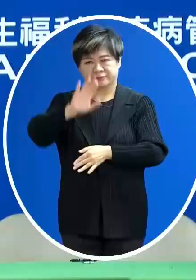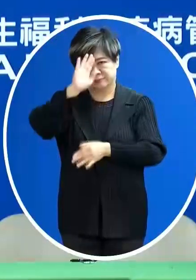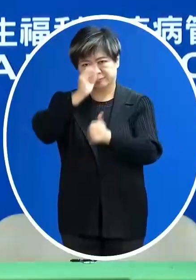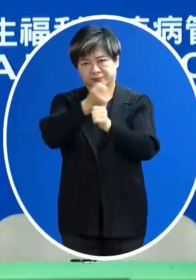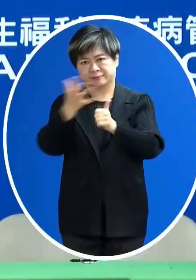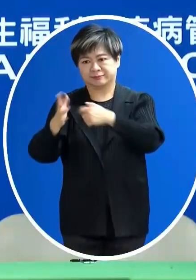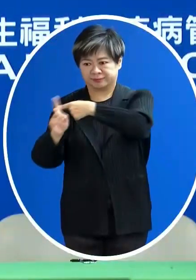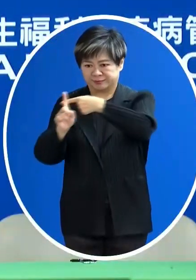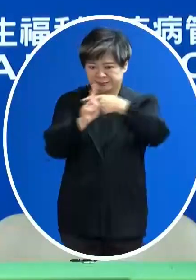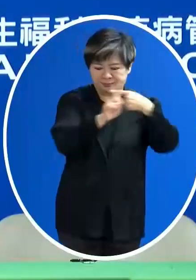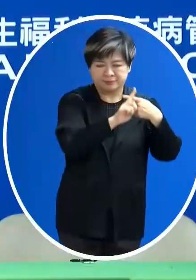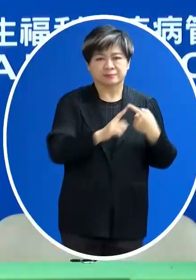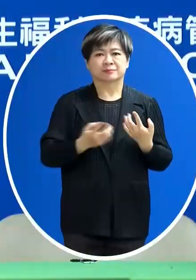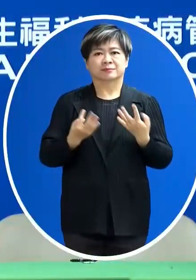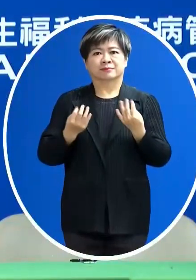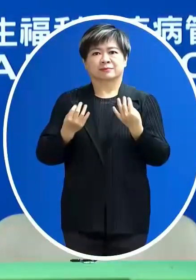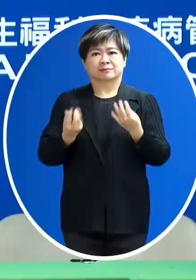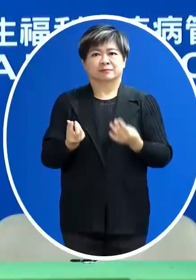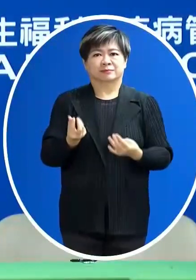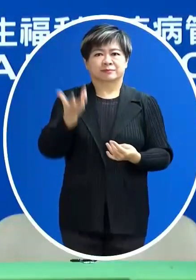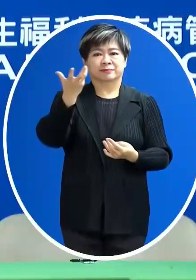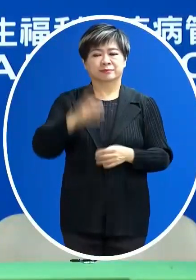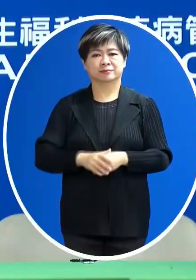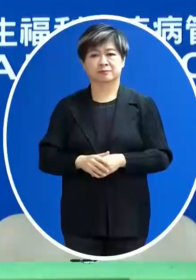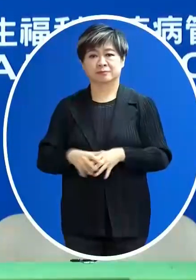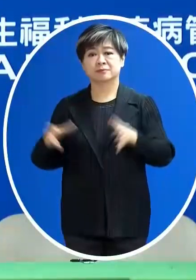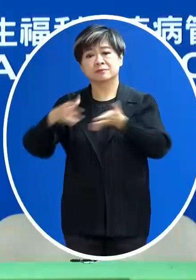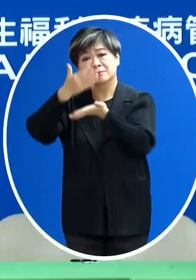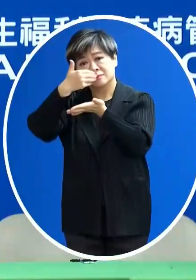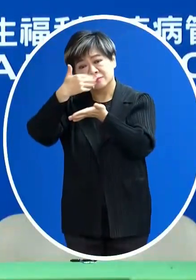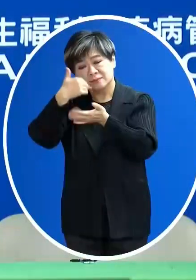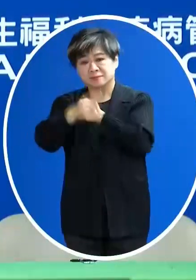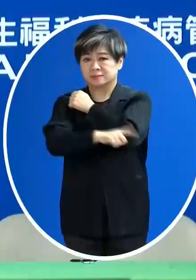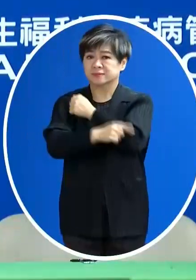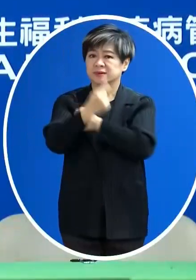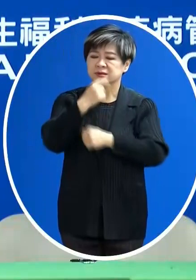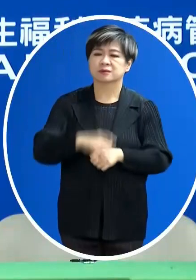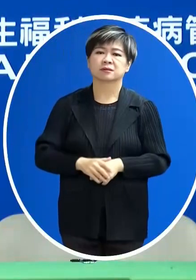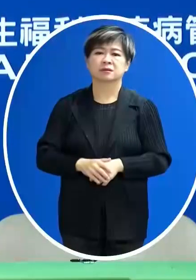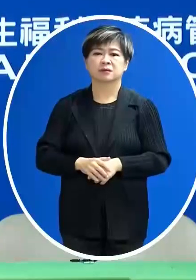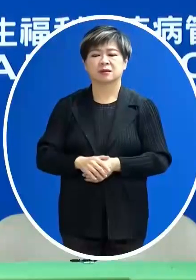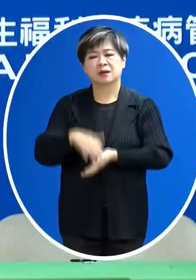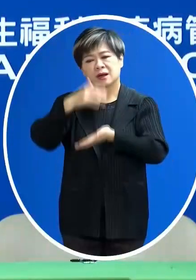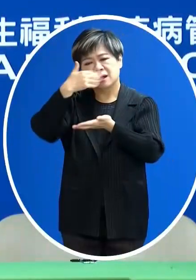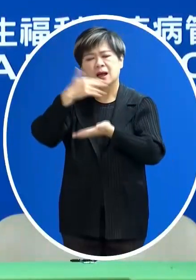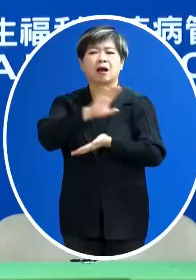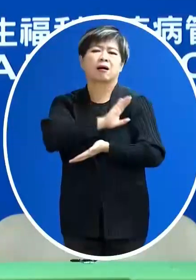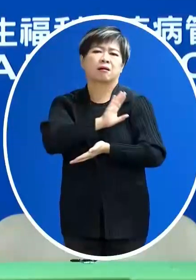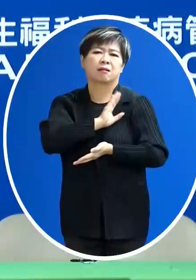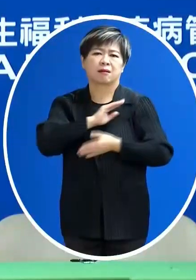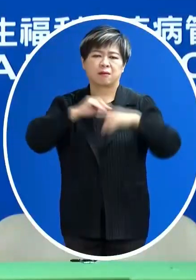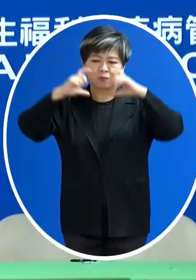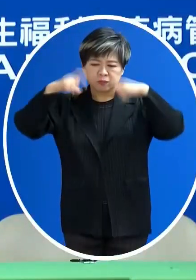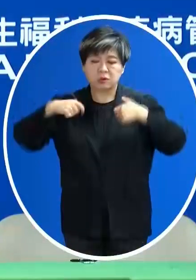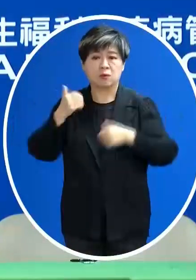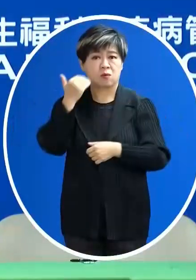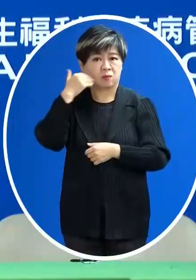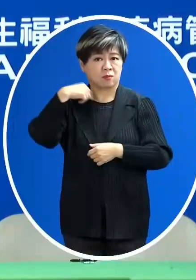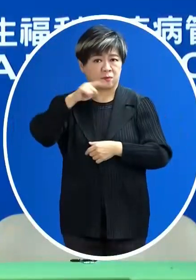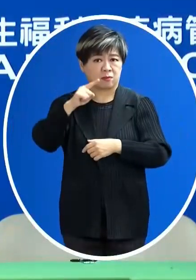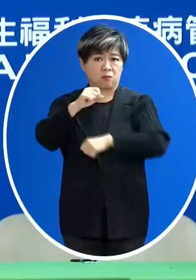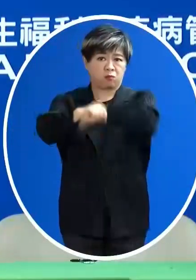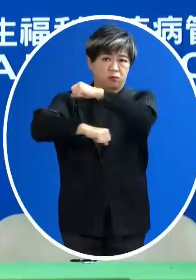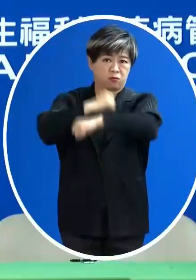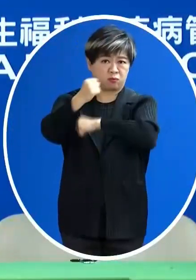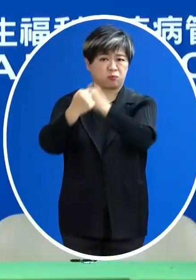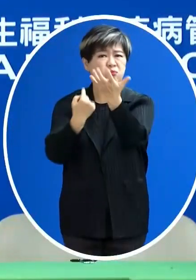我是这边建议聚餐、尾牙如果你在用餐的时候，当然是会把口罩拿下来。那如果要去活动，或者是去跟